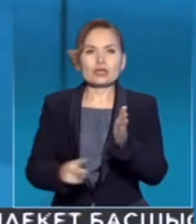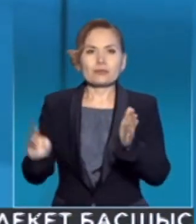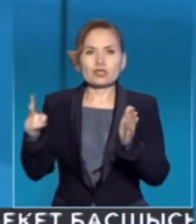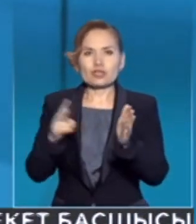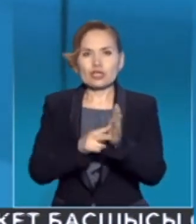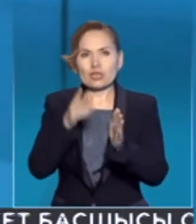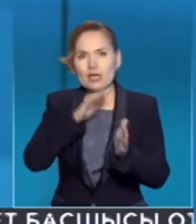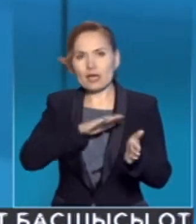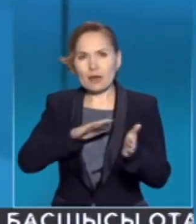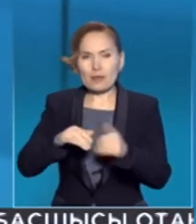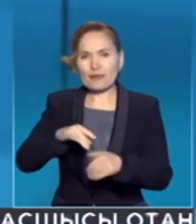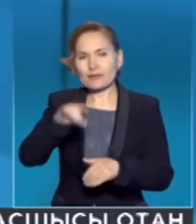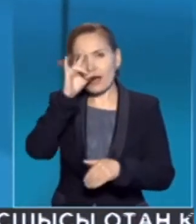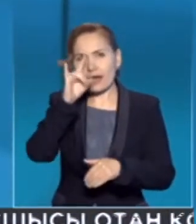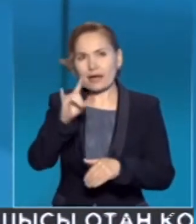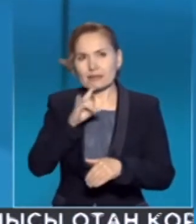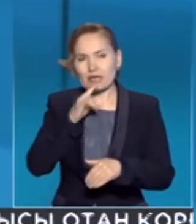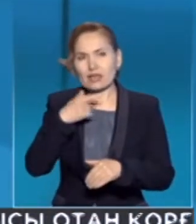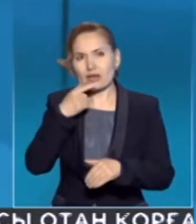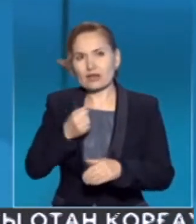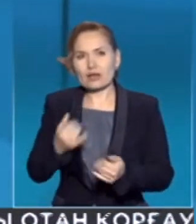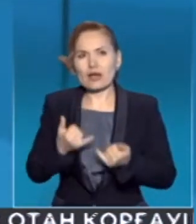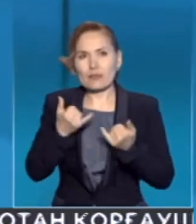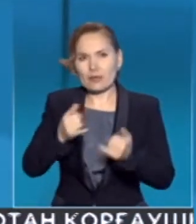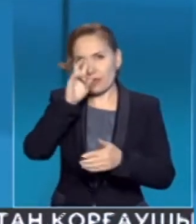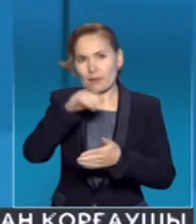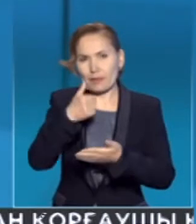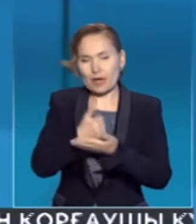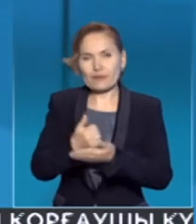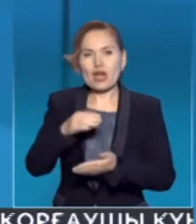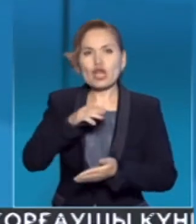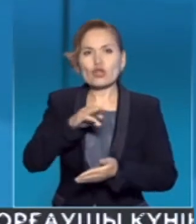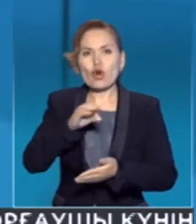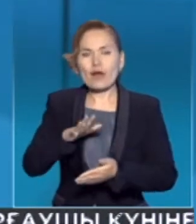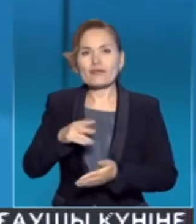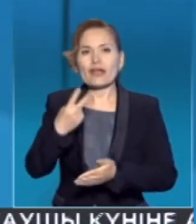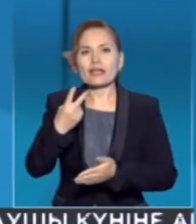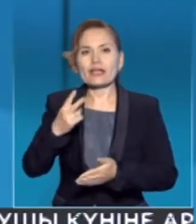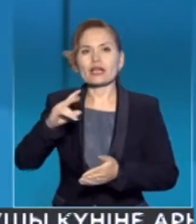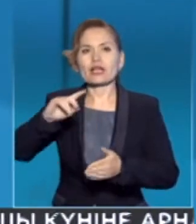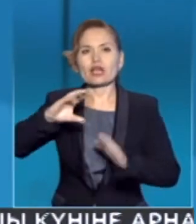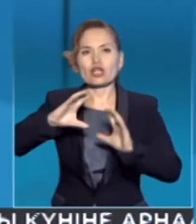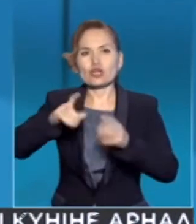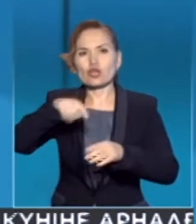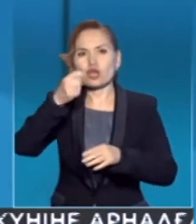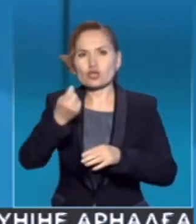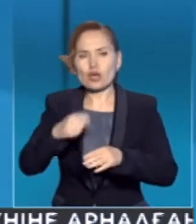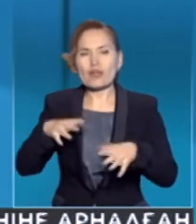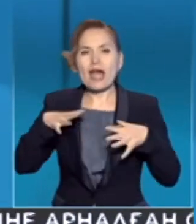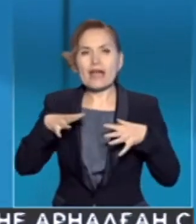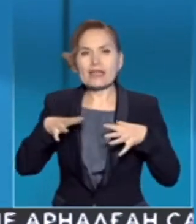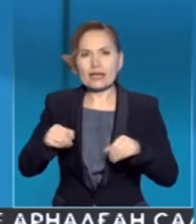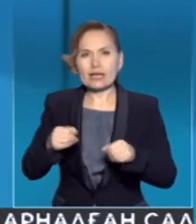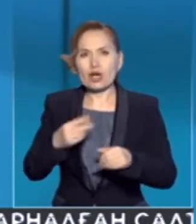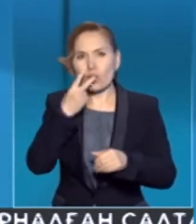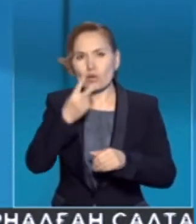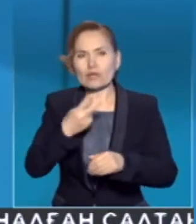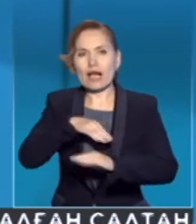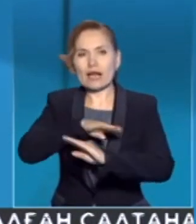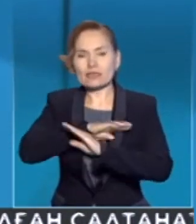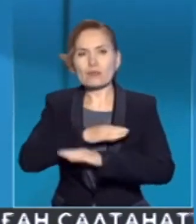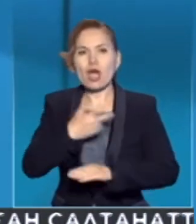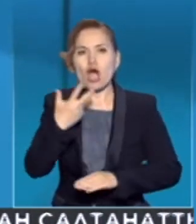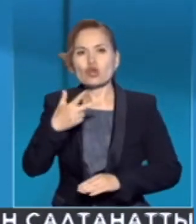77 жылдан кейін еленген ерлік. Бүгін мемлекет басшысы Қасым Жомарт Тоқаев 2-ші дүниежүзілік соғыста ерлікпен қаза тапқан 3